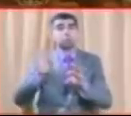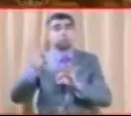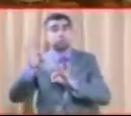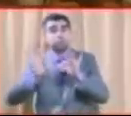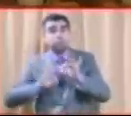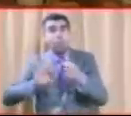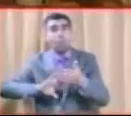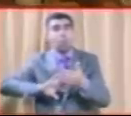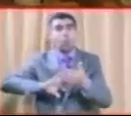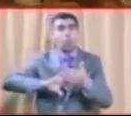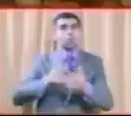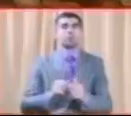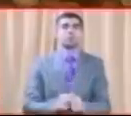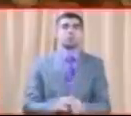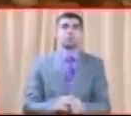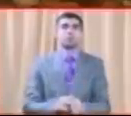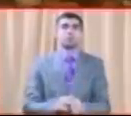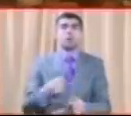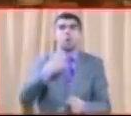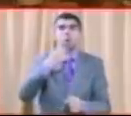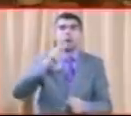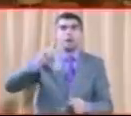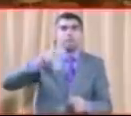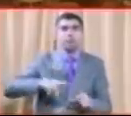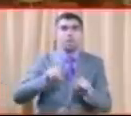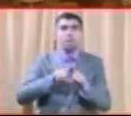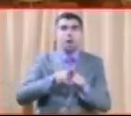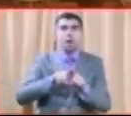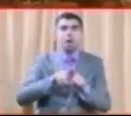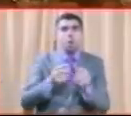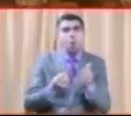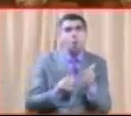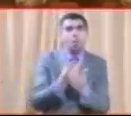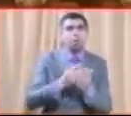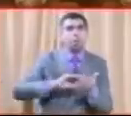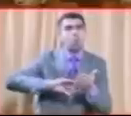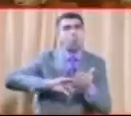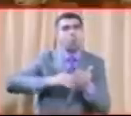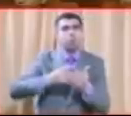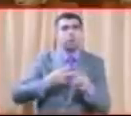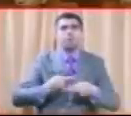ديال الشأن العام. حكاية الفارين من العدالة يعلمها الخاص والعام، هذه معلومة